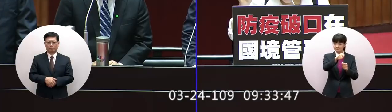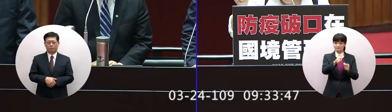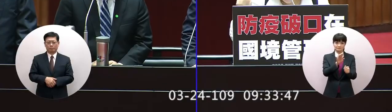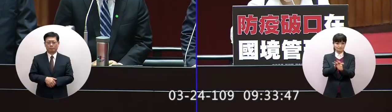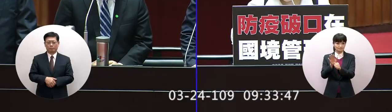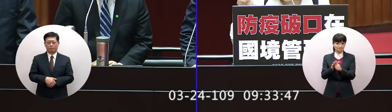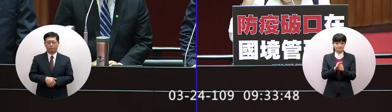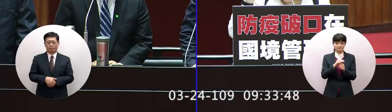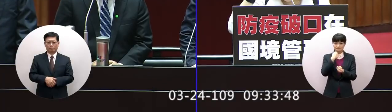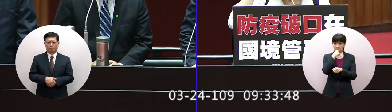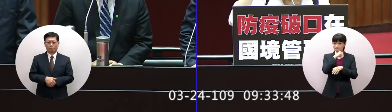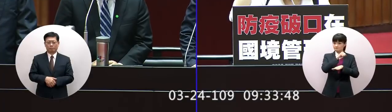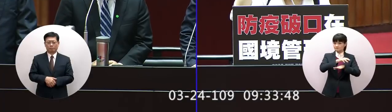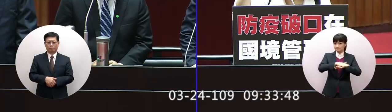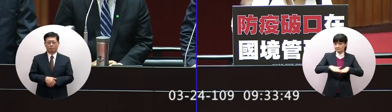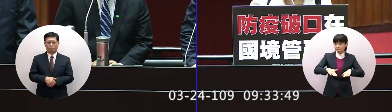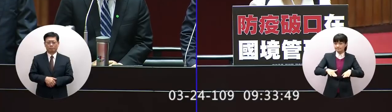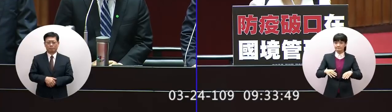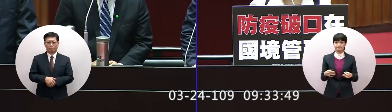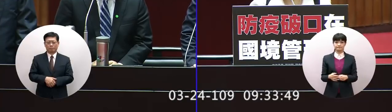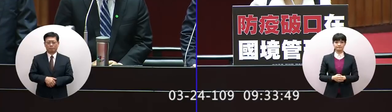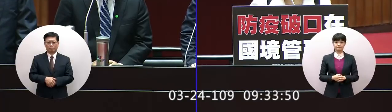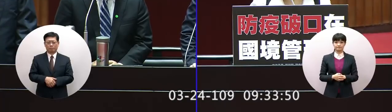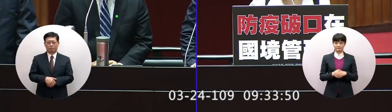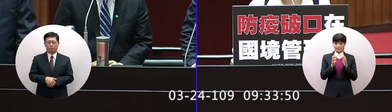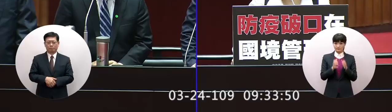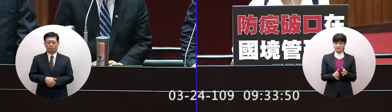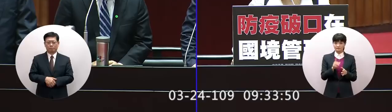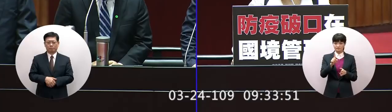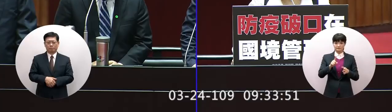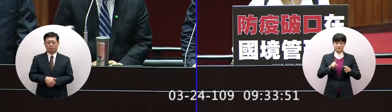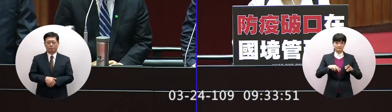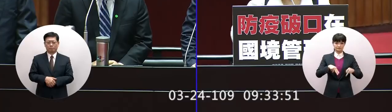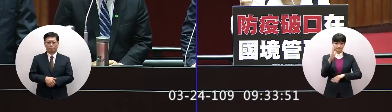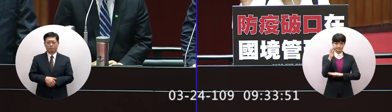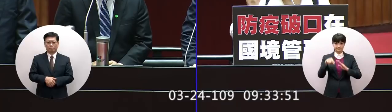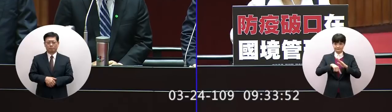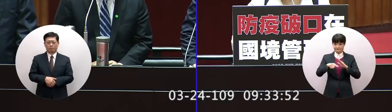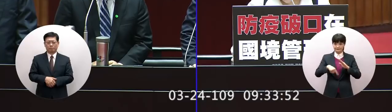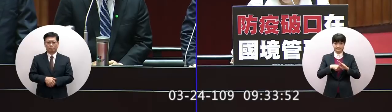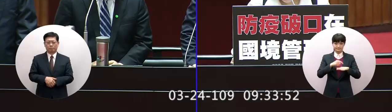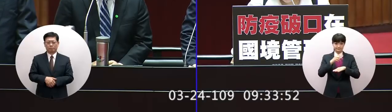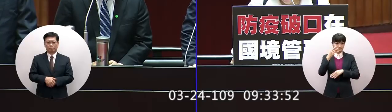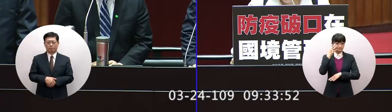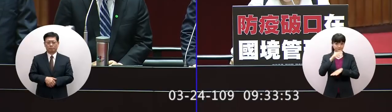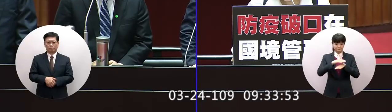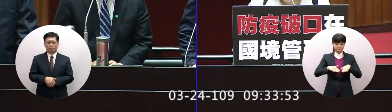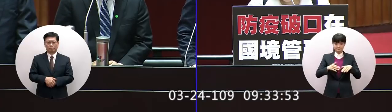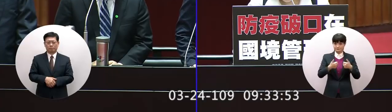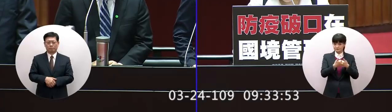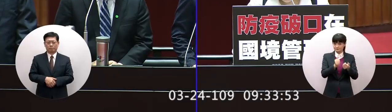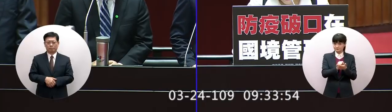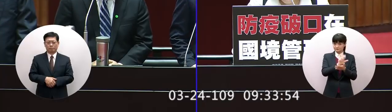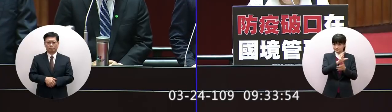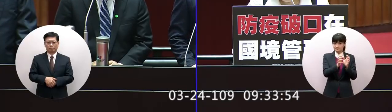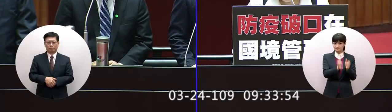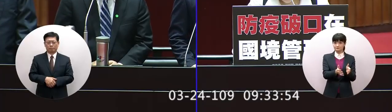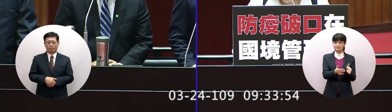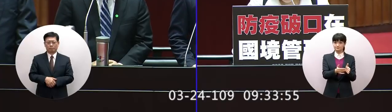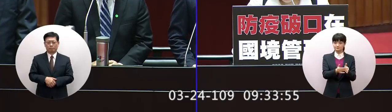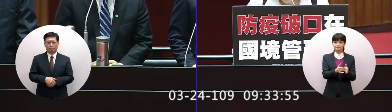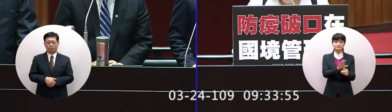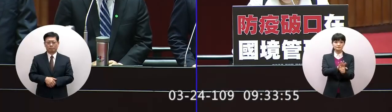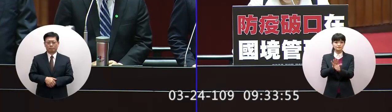力，成立了跨部会的行政院治安汇报，所以我们的治安能够有效改